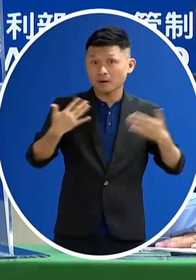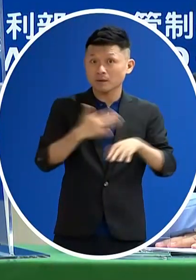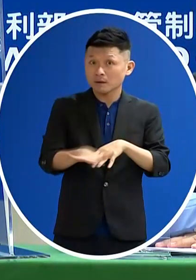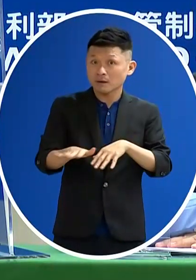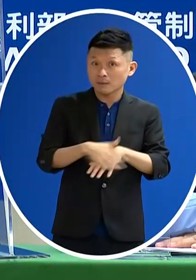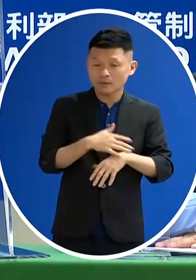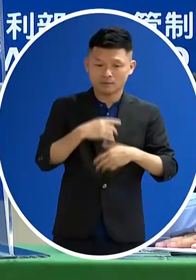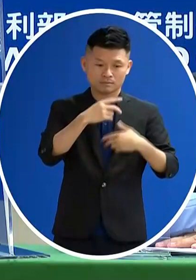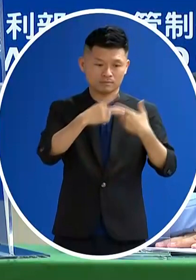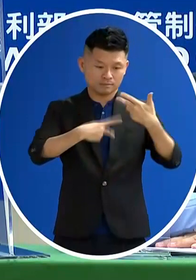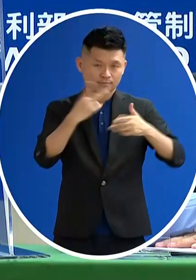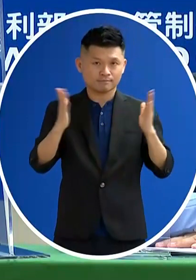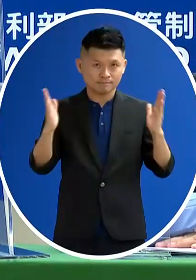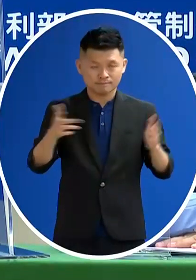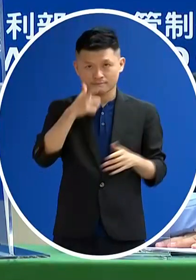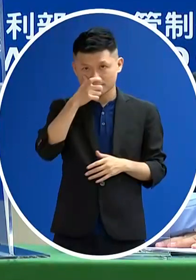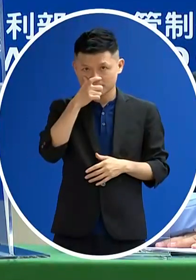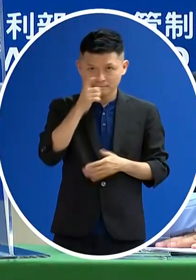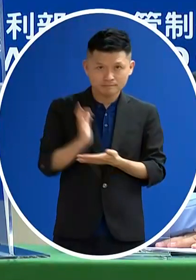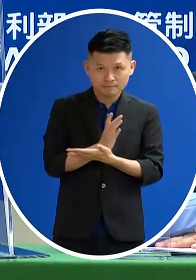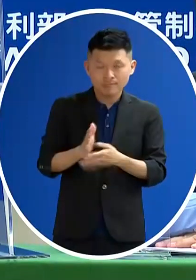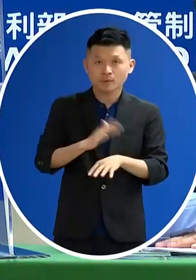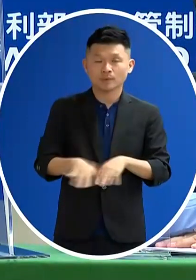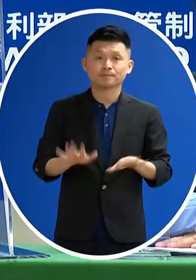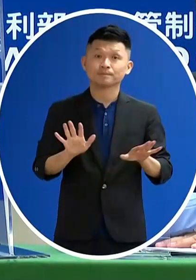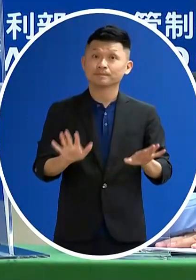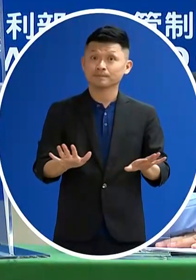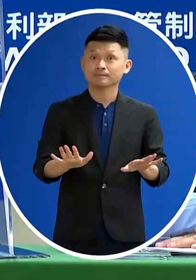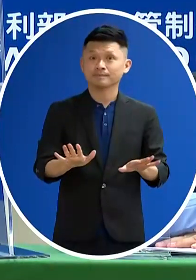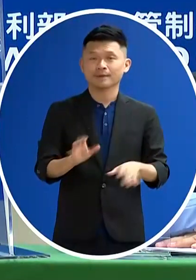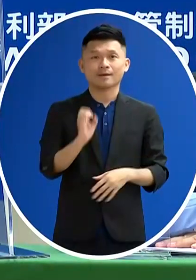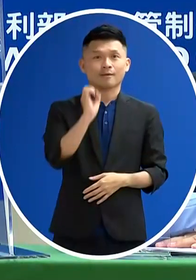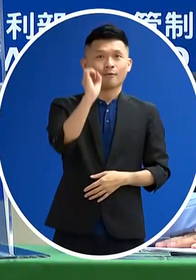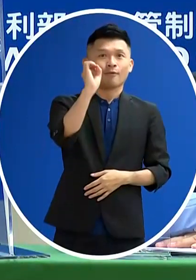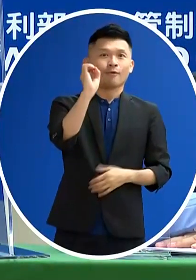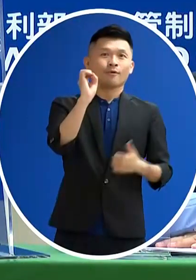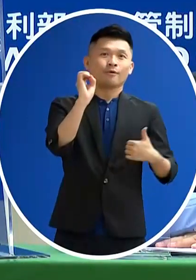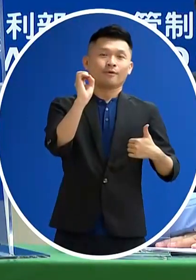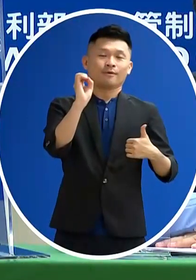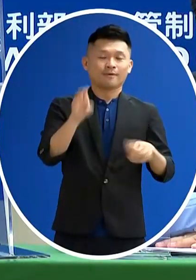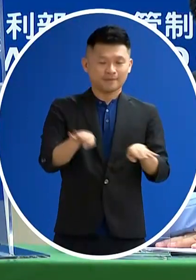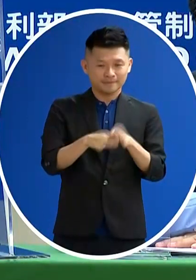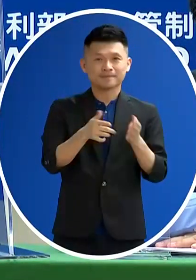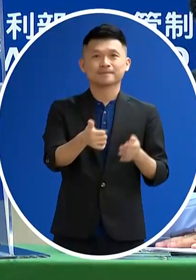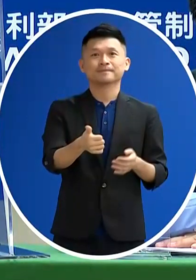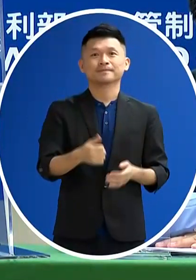但今天算是一个好的开始了。